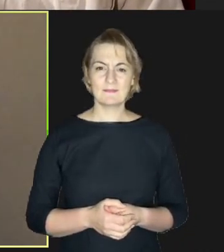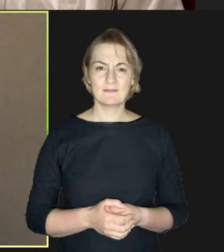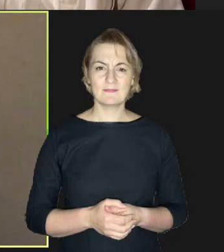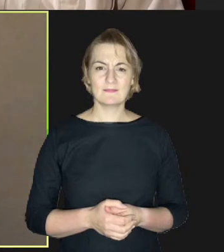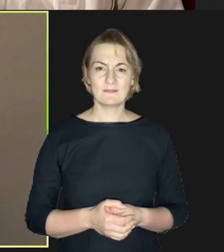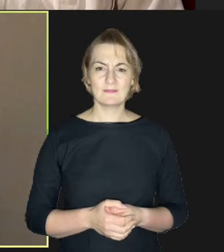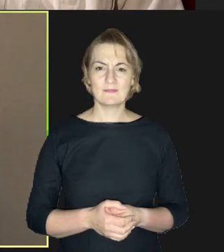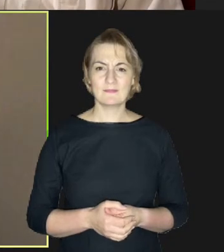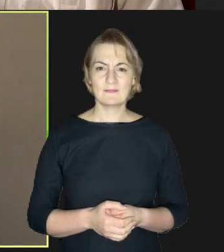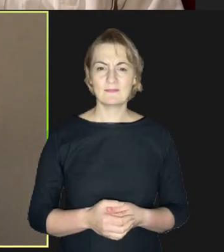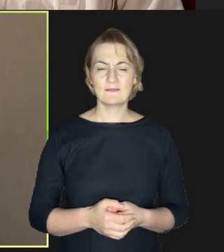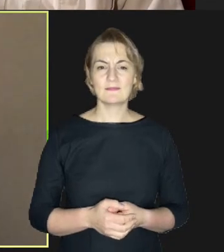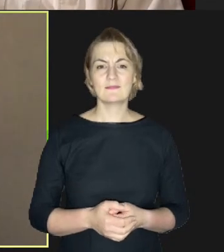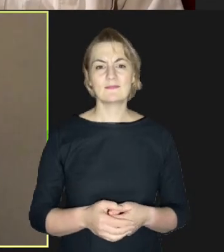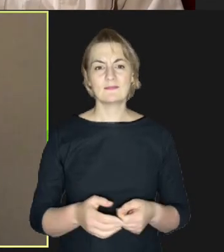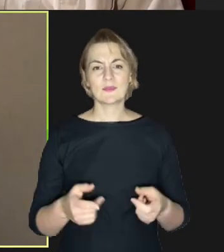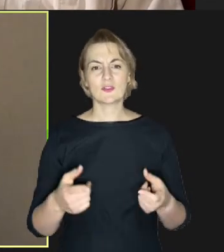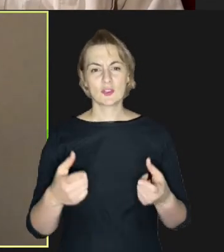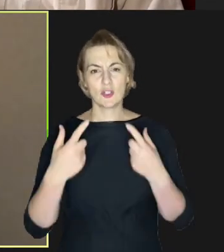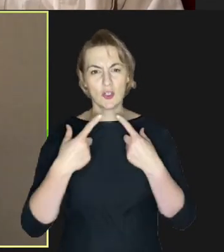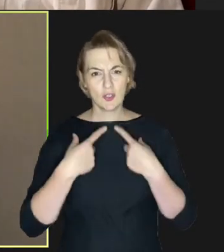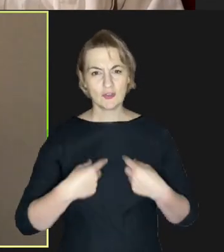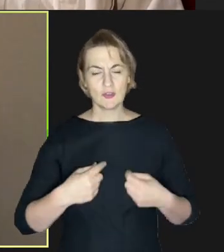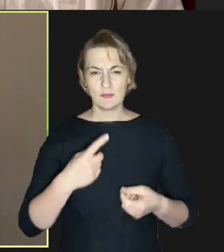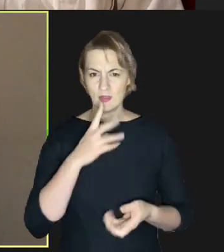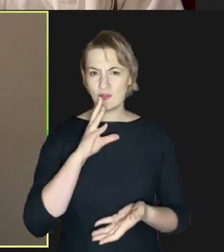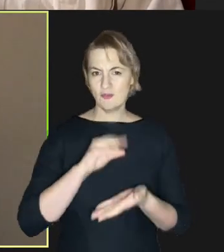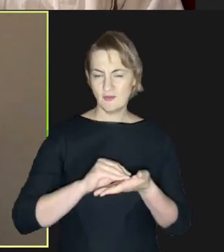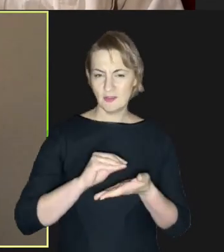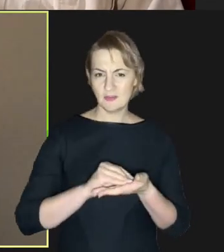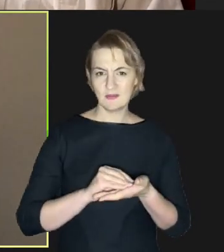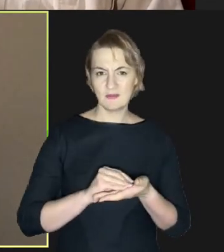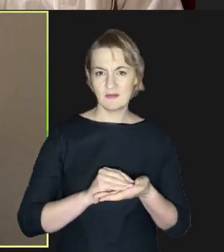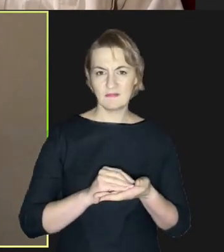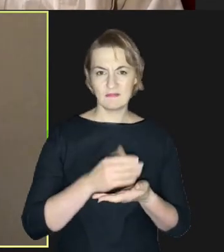doświadczający i doświadczenie, a nie dwa.